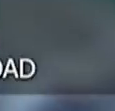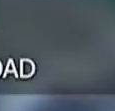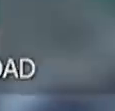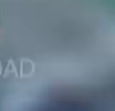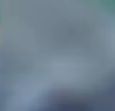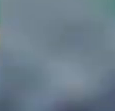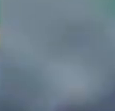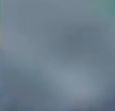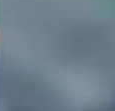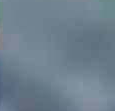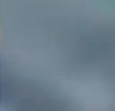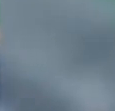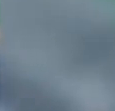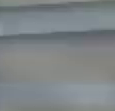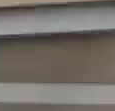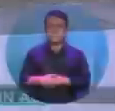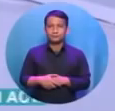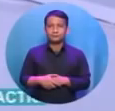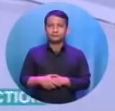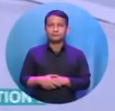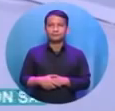bless po.